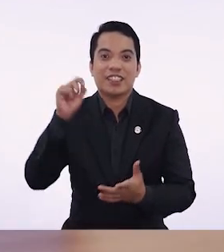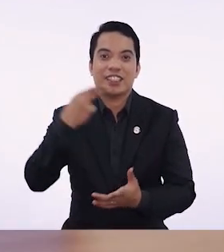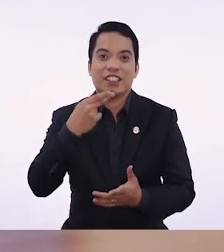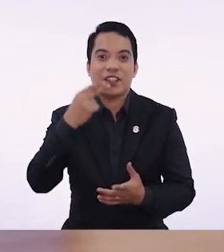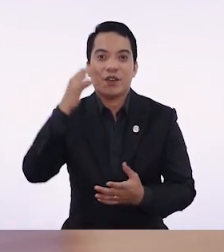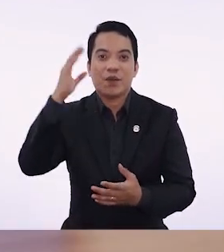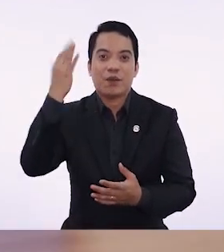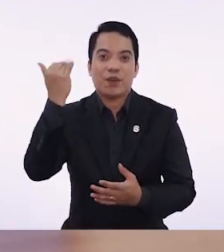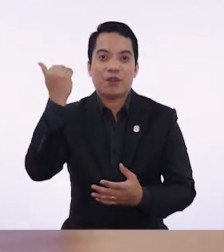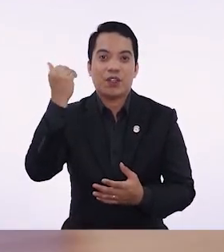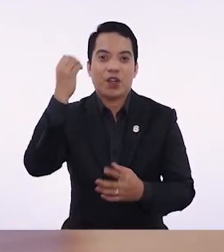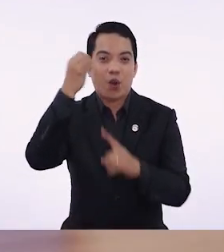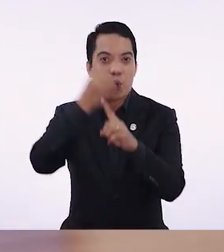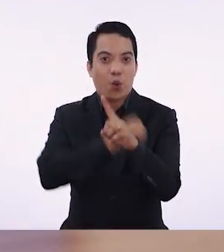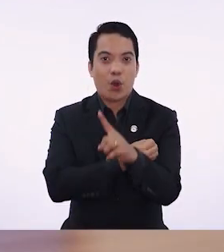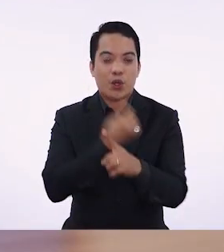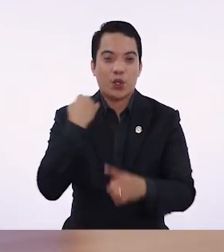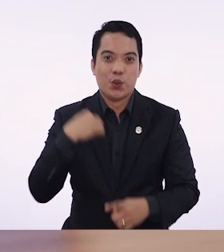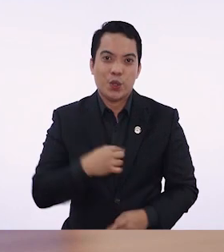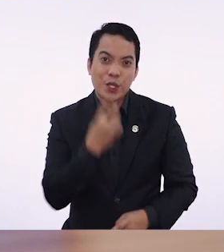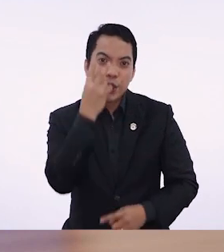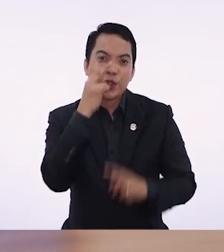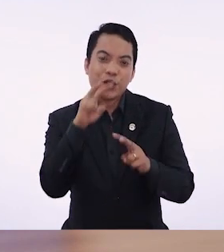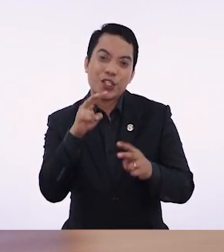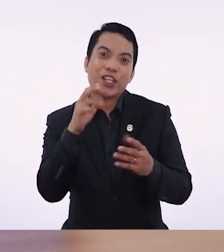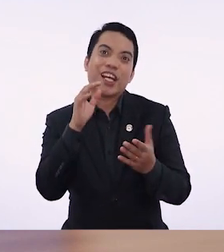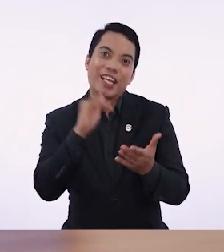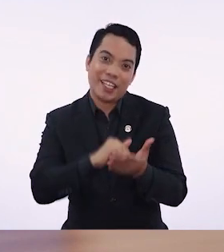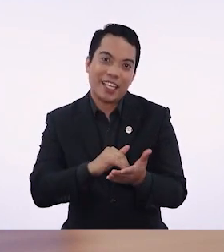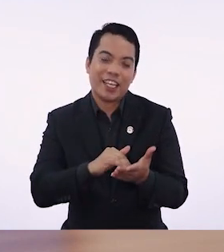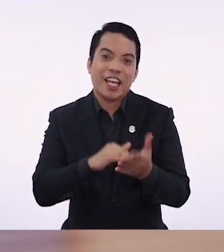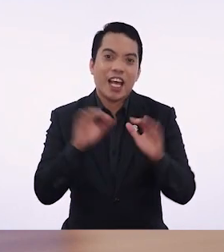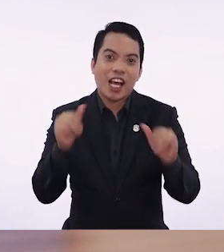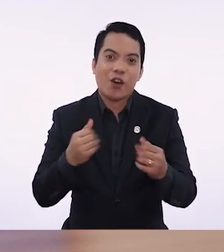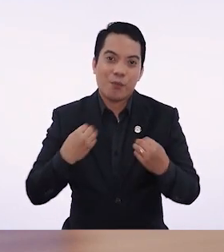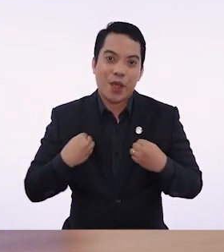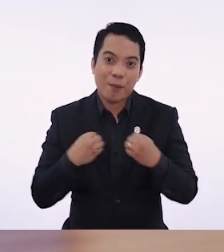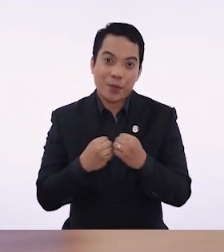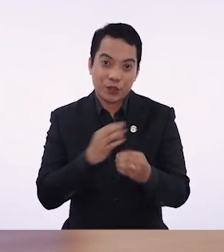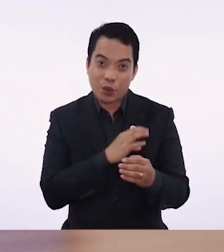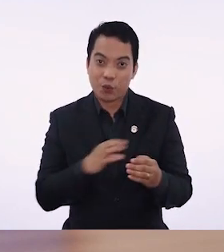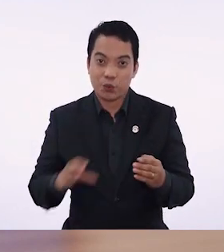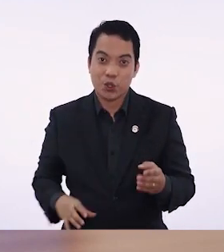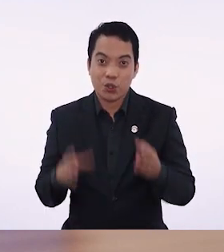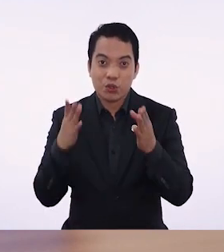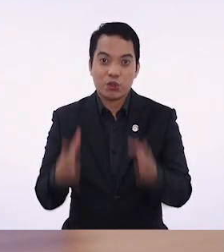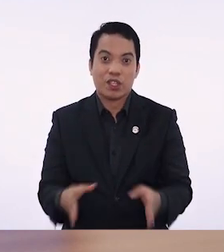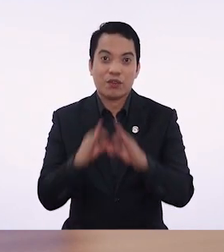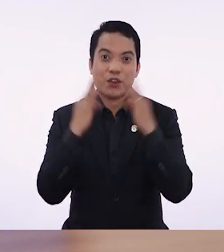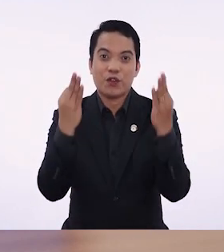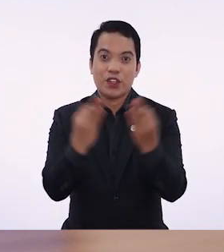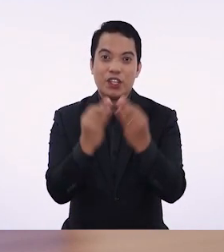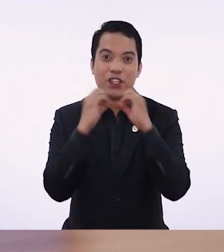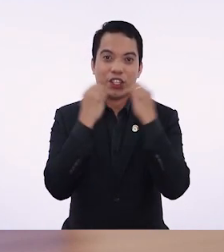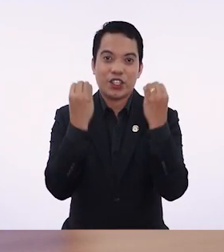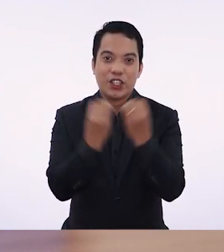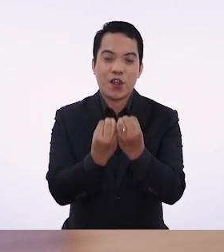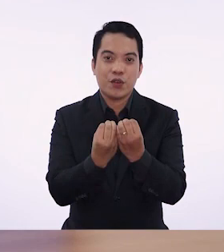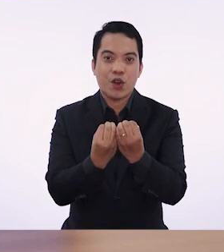This Thursday, the 15th of October, let's witness once again how members of the Christian